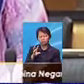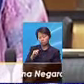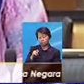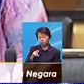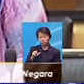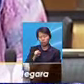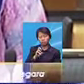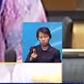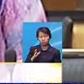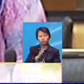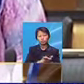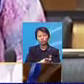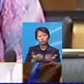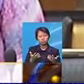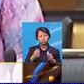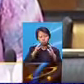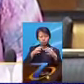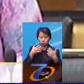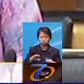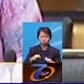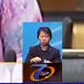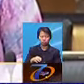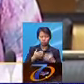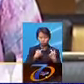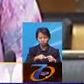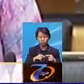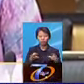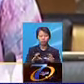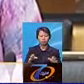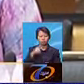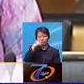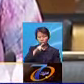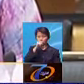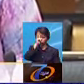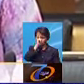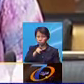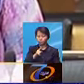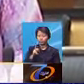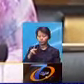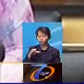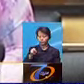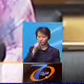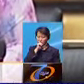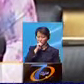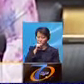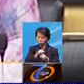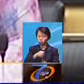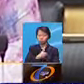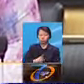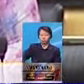juga, beberapa langkah telah pun serta sedang diambil untuk memastikan kes-kes penipuan umrah